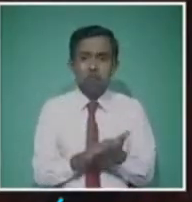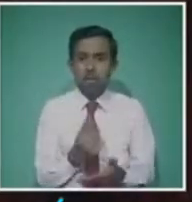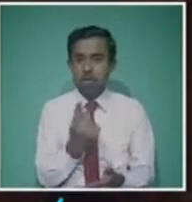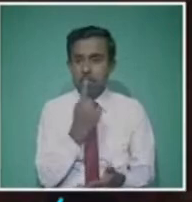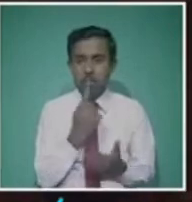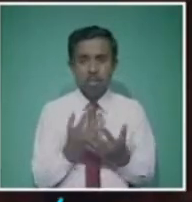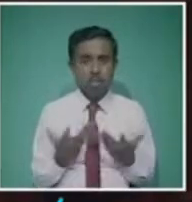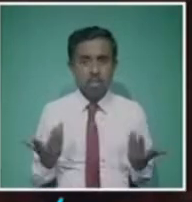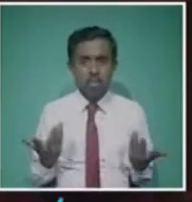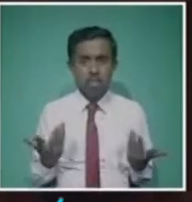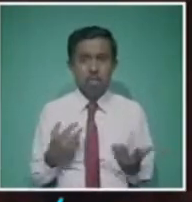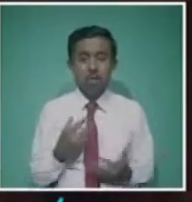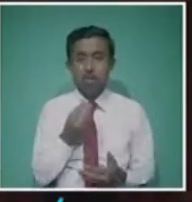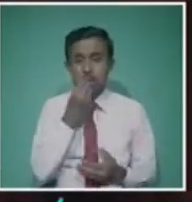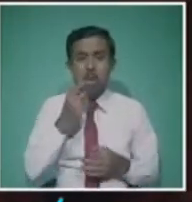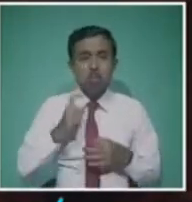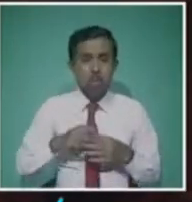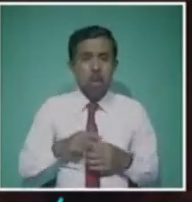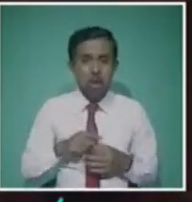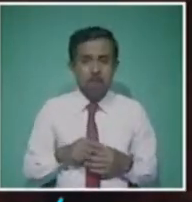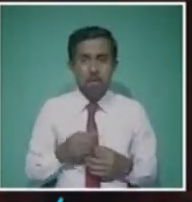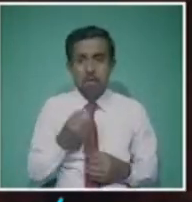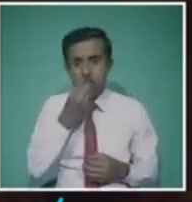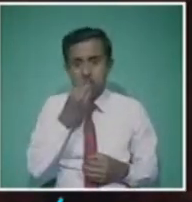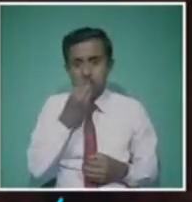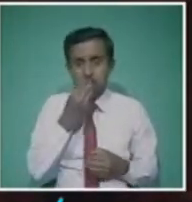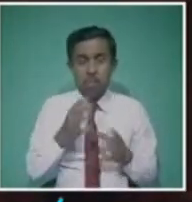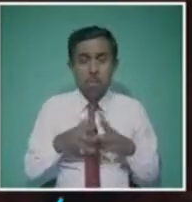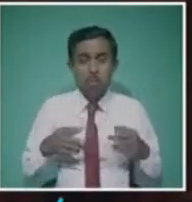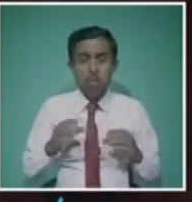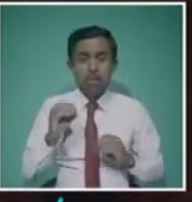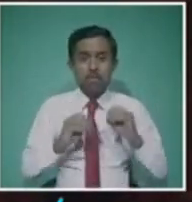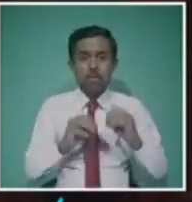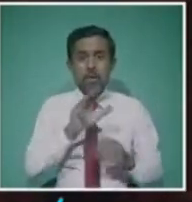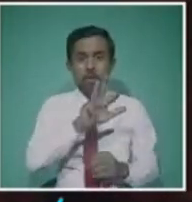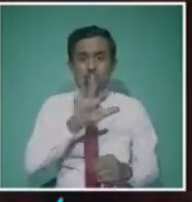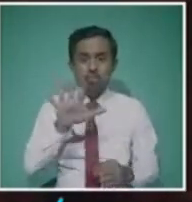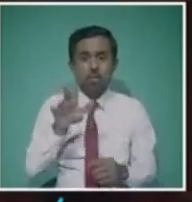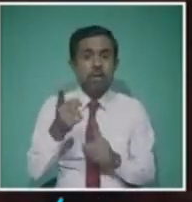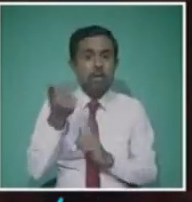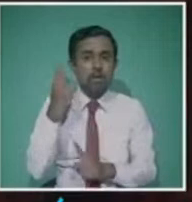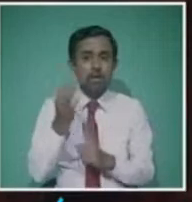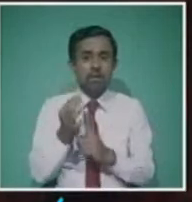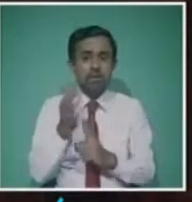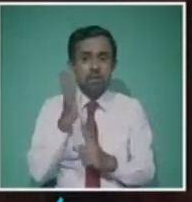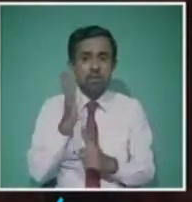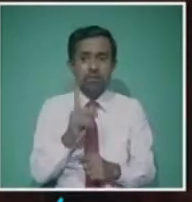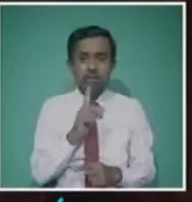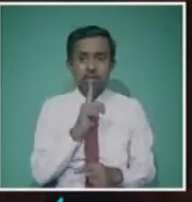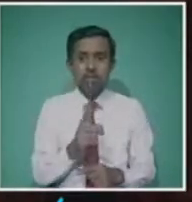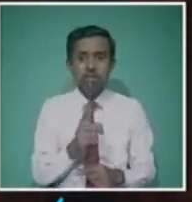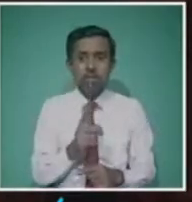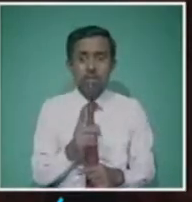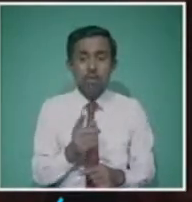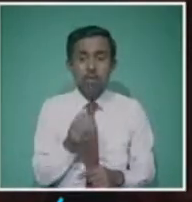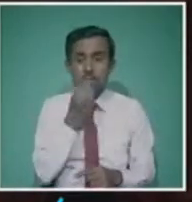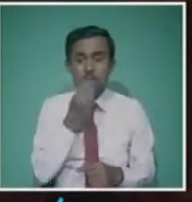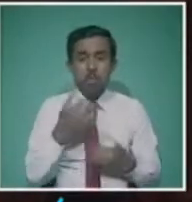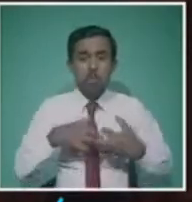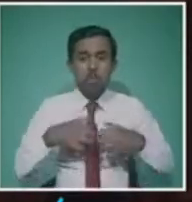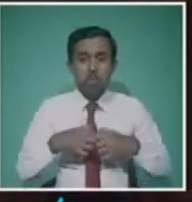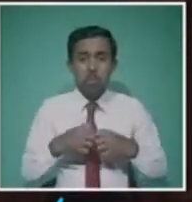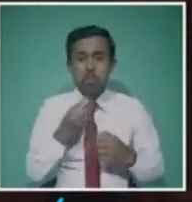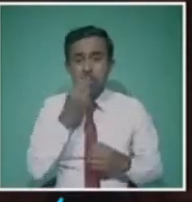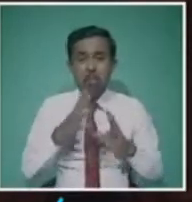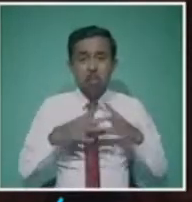නැහැ. මේ රටේ ආහාර අර්බුදයක් තියෙනවා. ආහාර සඳහා වන උද්දමනයේ 95% කියලා ඊයේ ජනාධිපතිතුමාම කියන්න සිද්ධ වෙලා තියෙනවා. ඒ ආහාර අර්බුදයට